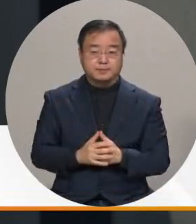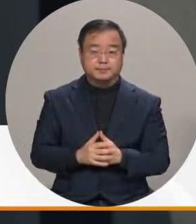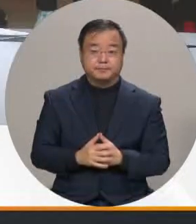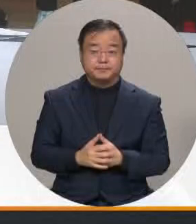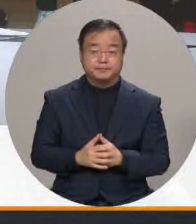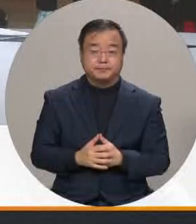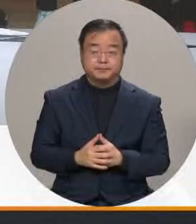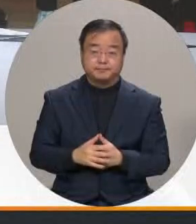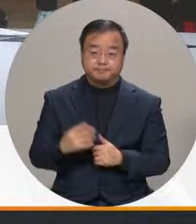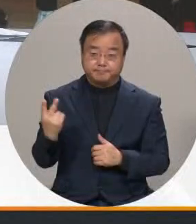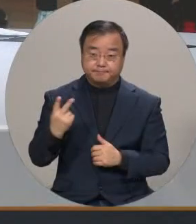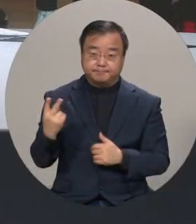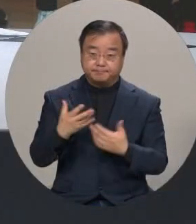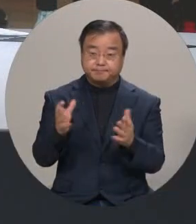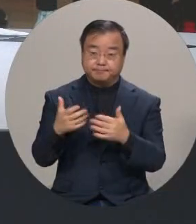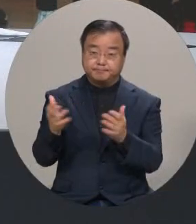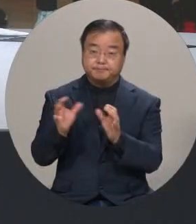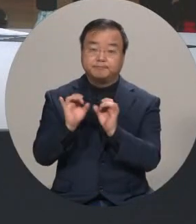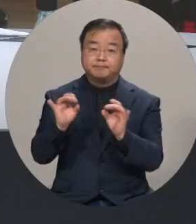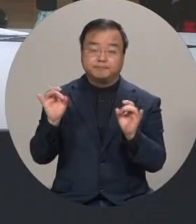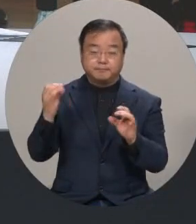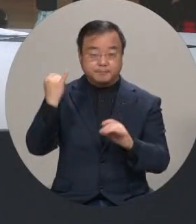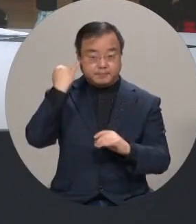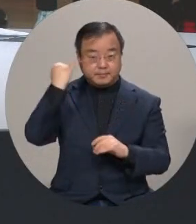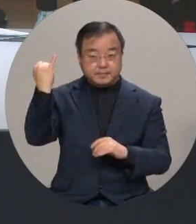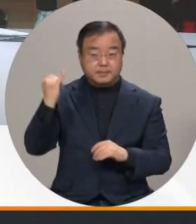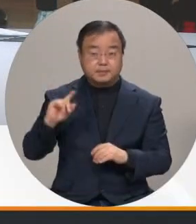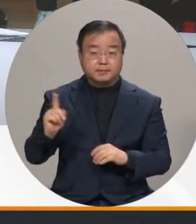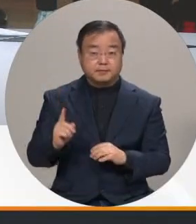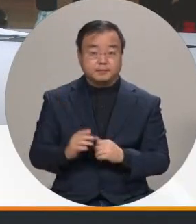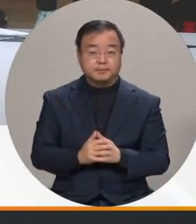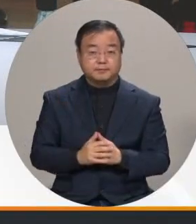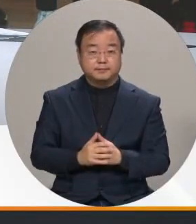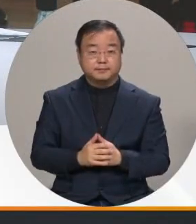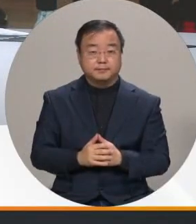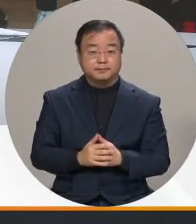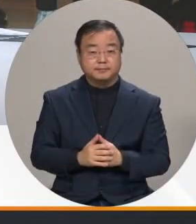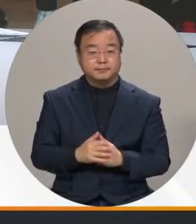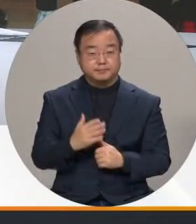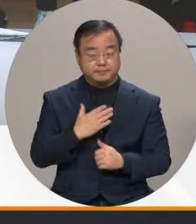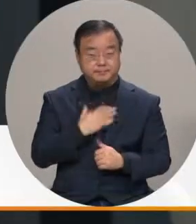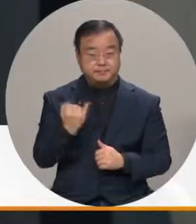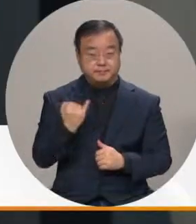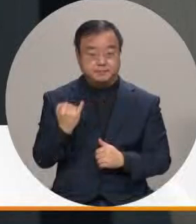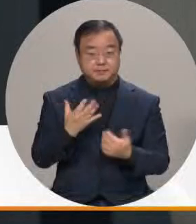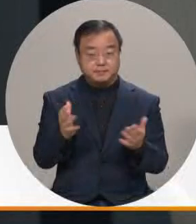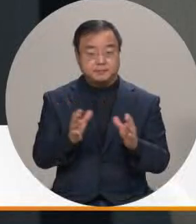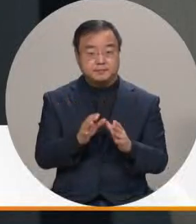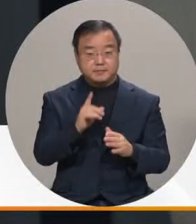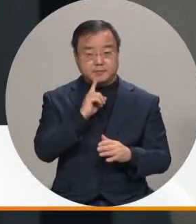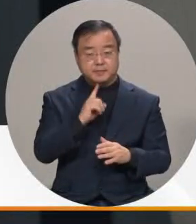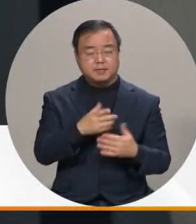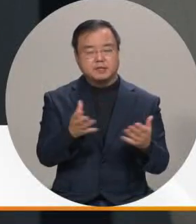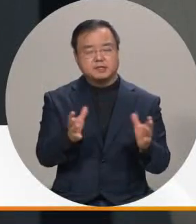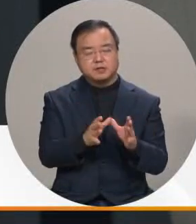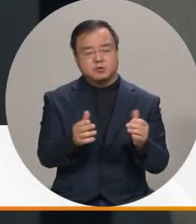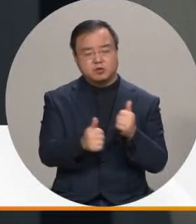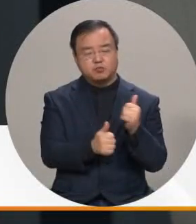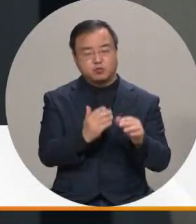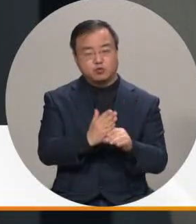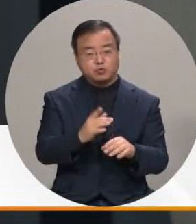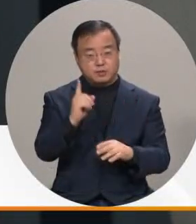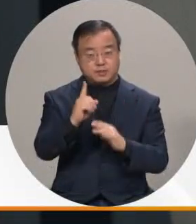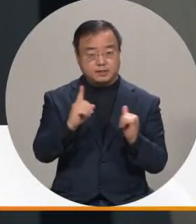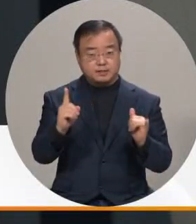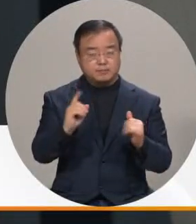그렇다면이 두 팀에서는 각각 어떤 아이디어를 냈을까요 저희 팀은 먼저 팀원 중 한 명이 사회적